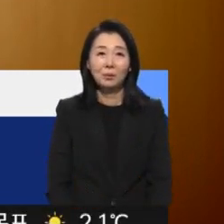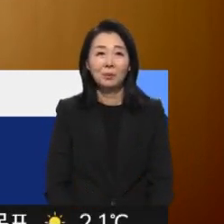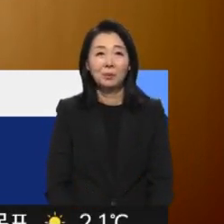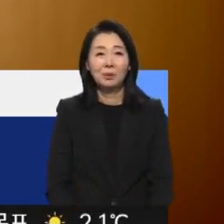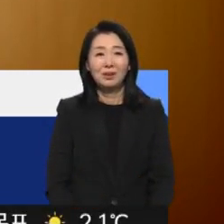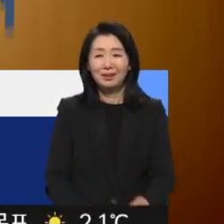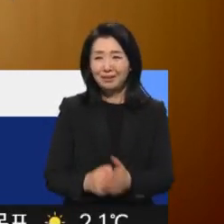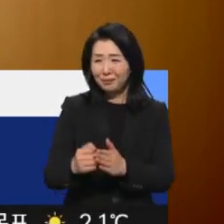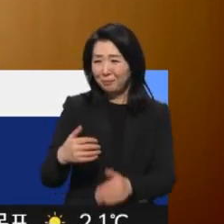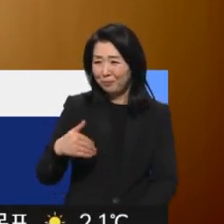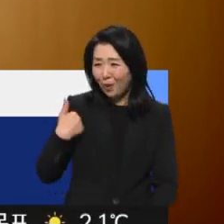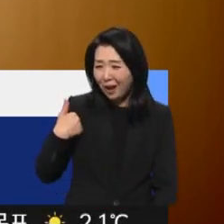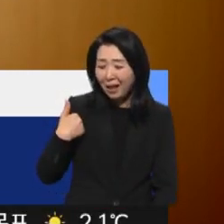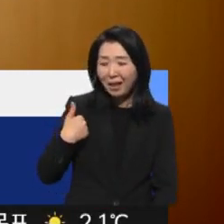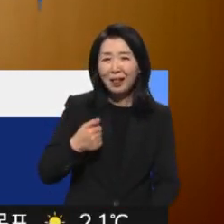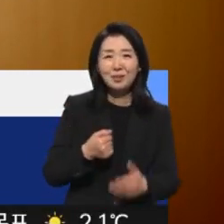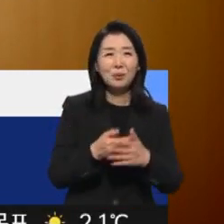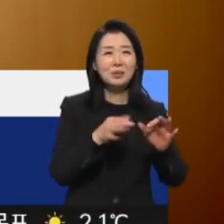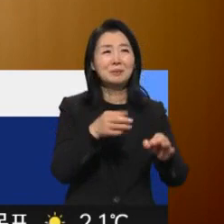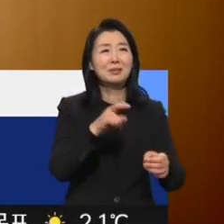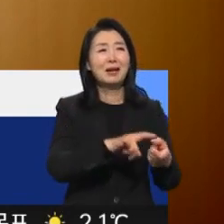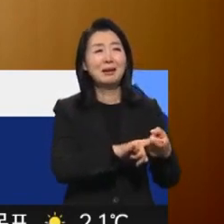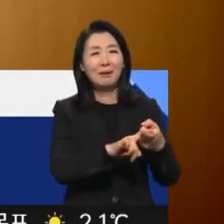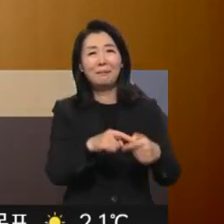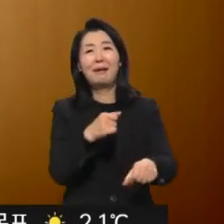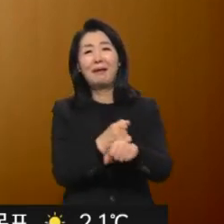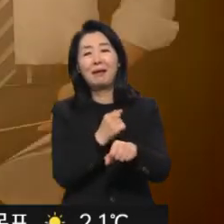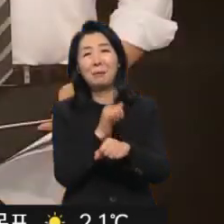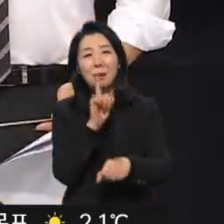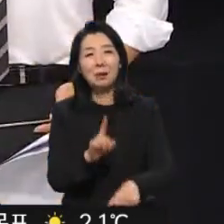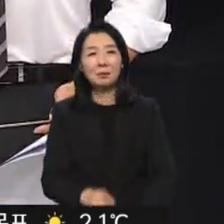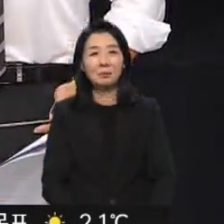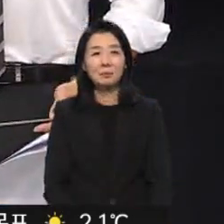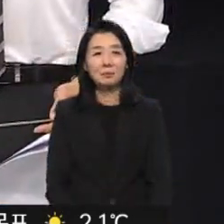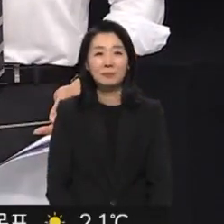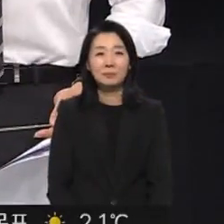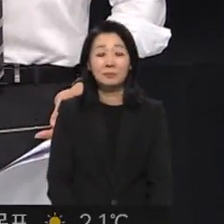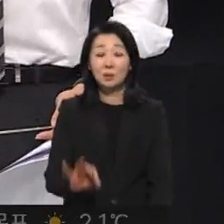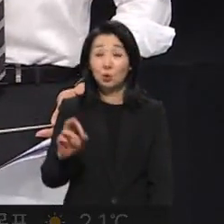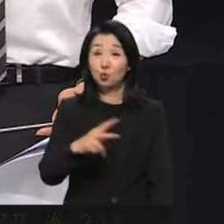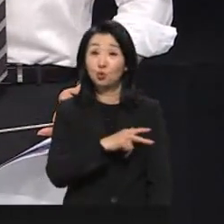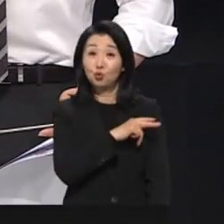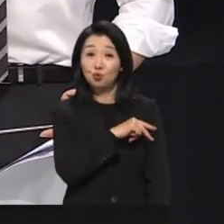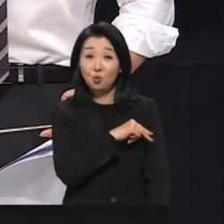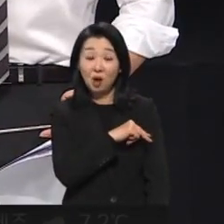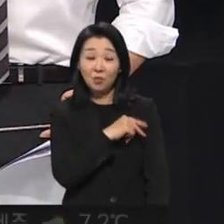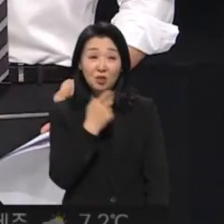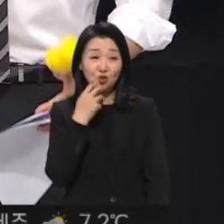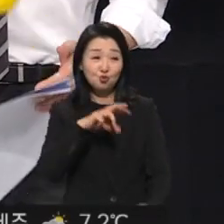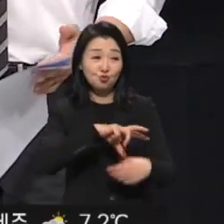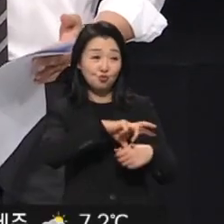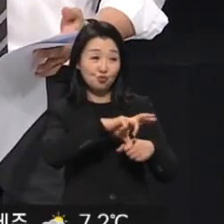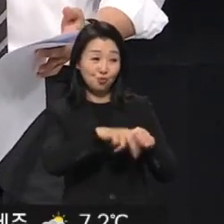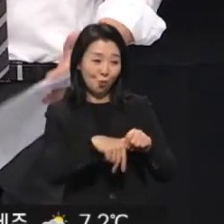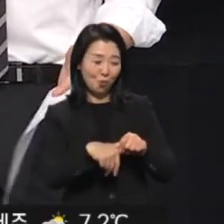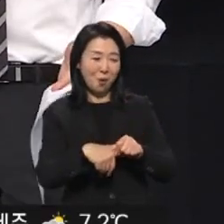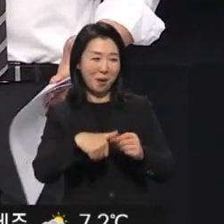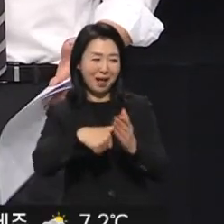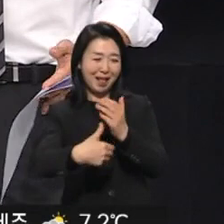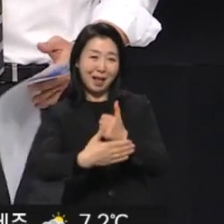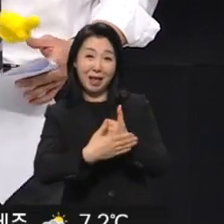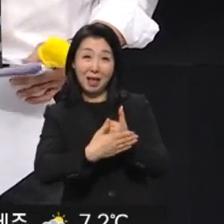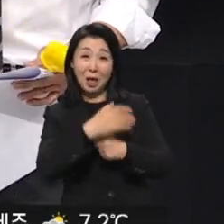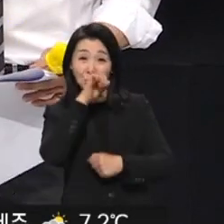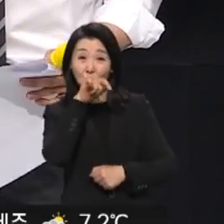그걸 모르기 때문에 김장연대 얘기가 나오는 거예요. 윤 의원, 이 수도권 표심을 자신의 강점인 동시에